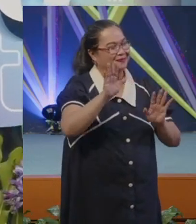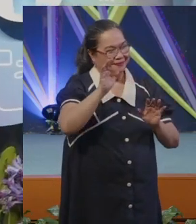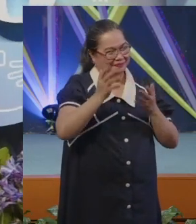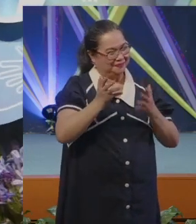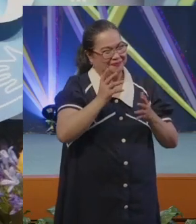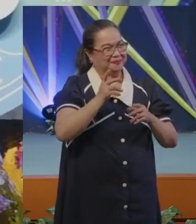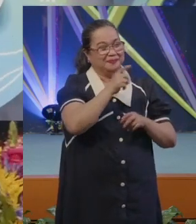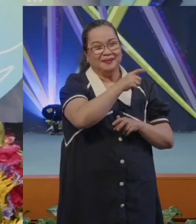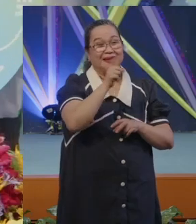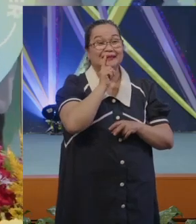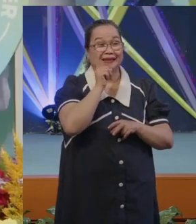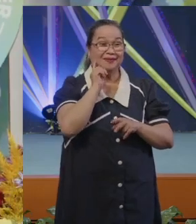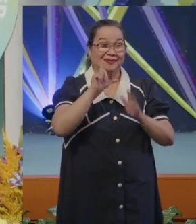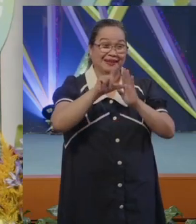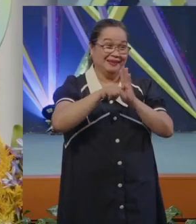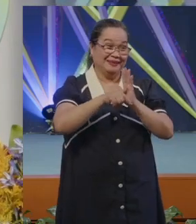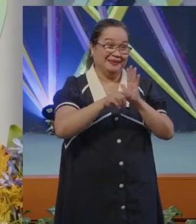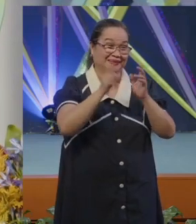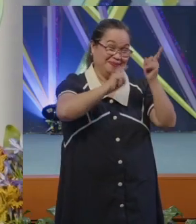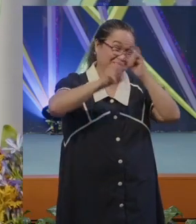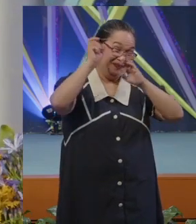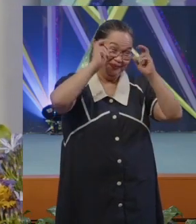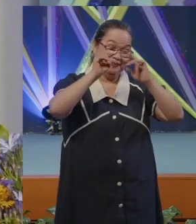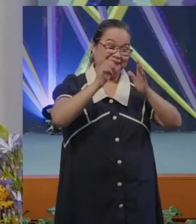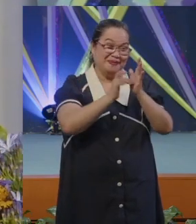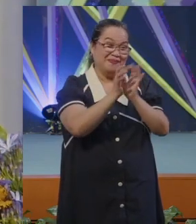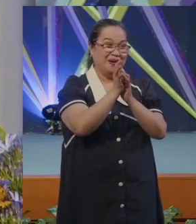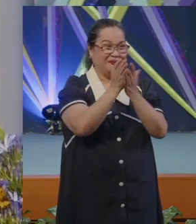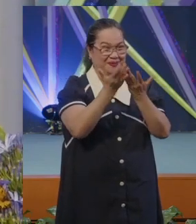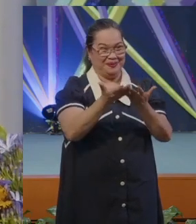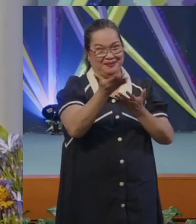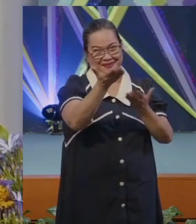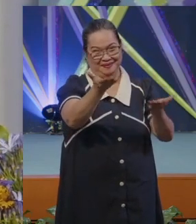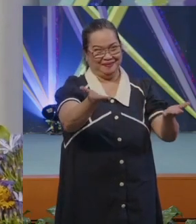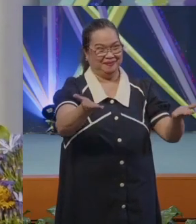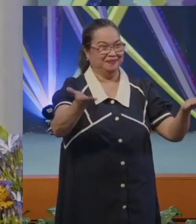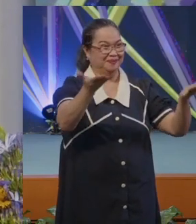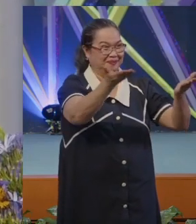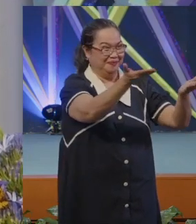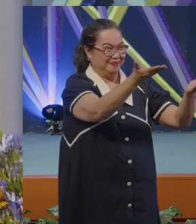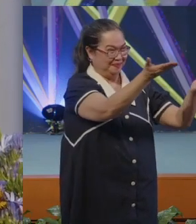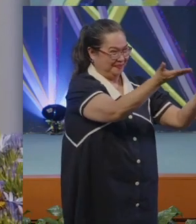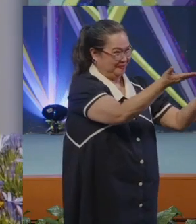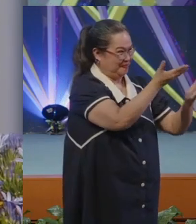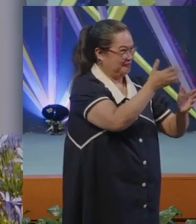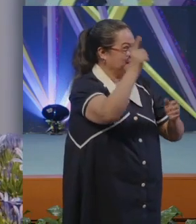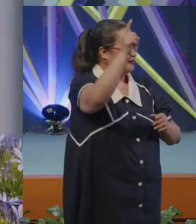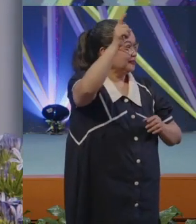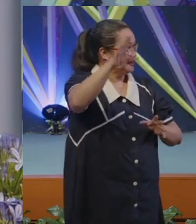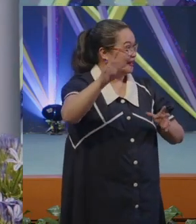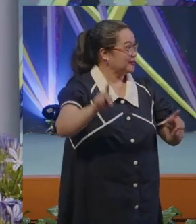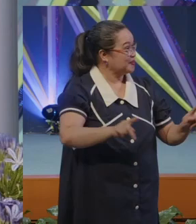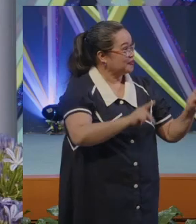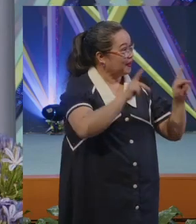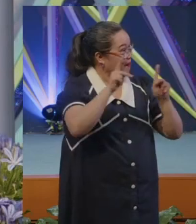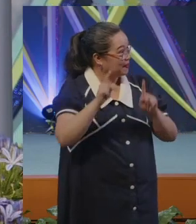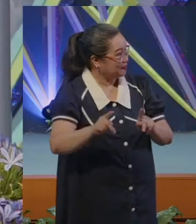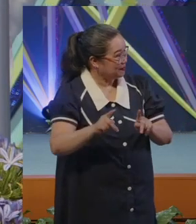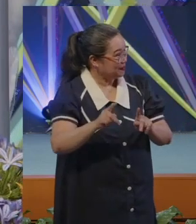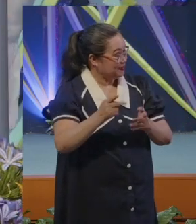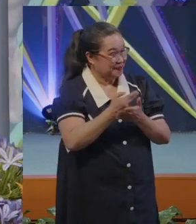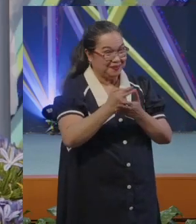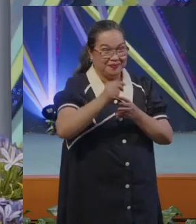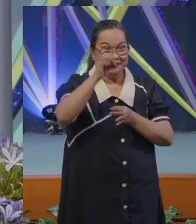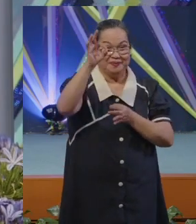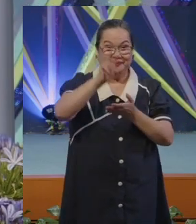Malamang, hindi kayo regular na nagbabasa ng Biblia. Yun ang kapangyarihan ng Diyos. Tapos sabi niya sa huli sa